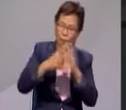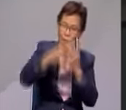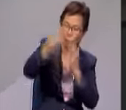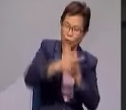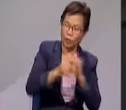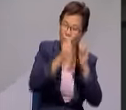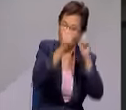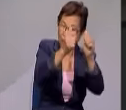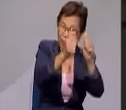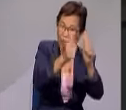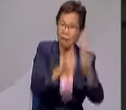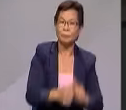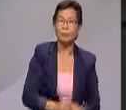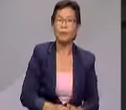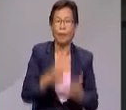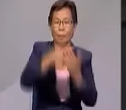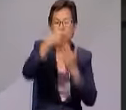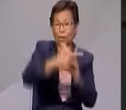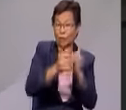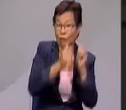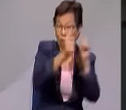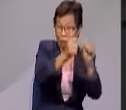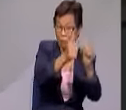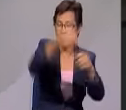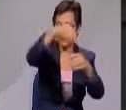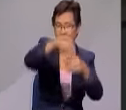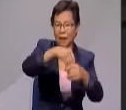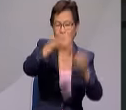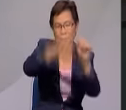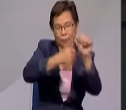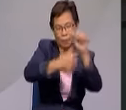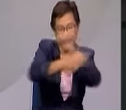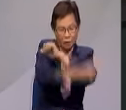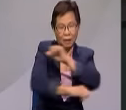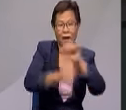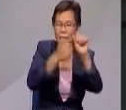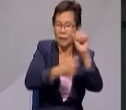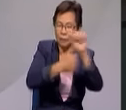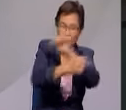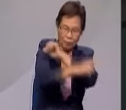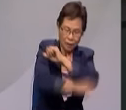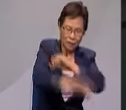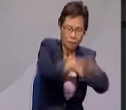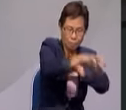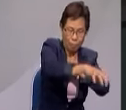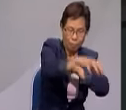rintis. Projek rintis ini ialah di dalam setiap negeri kita akan pilih